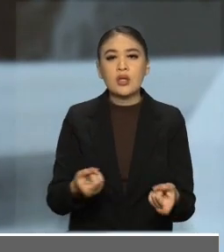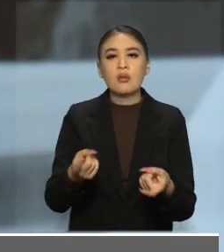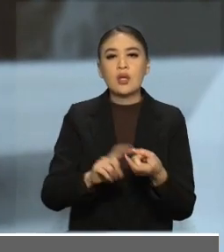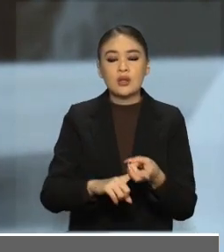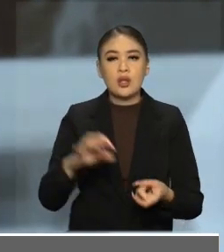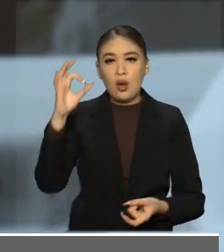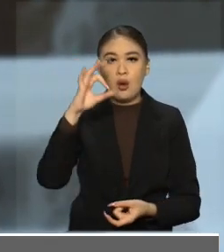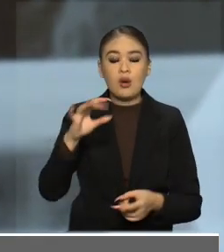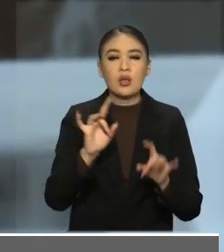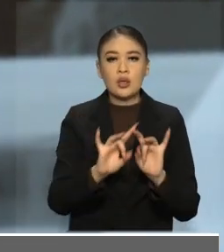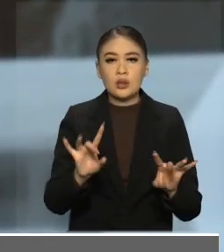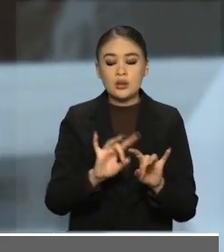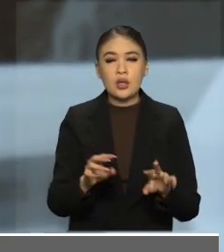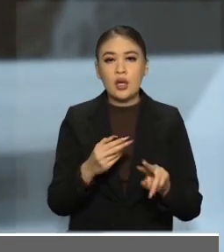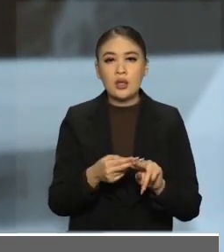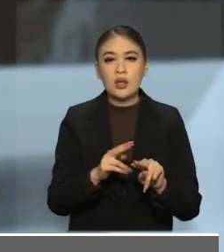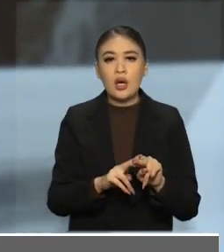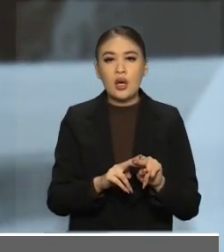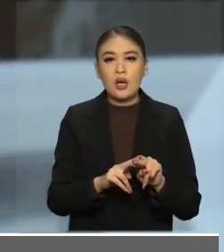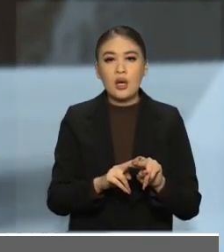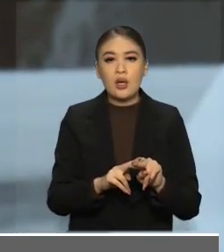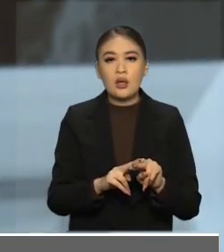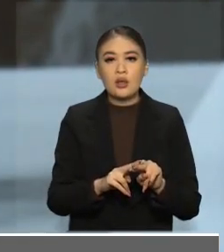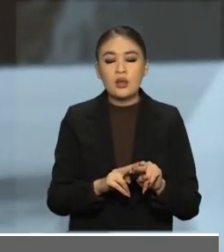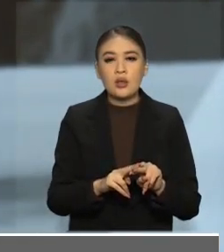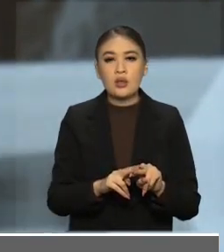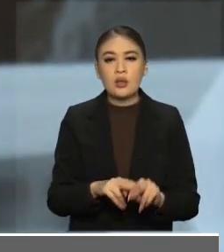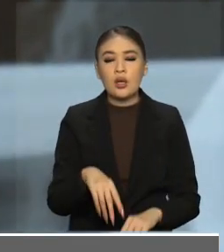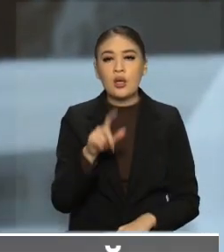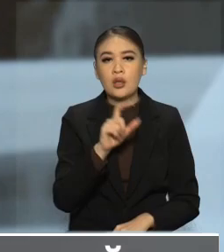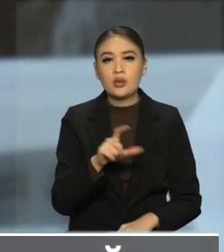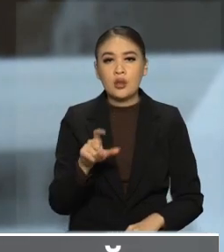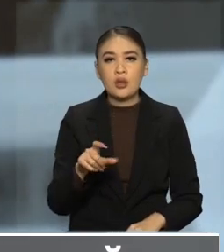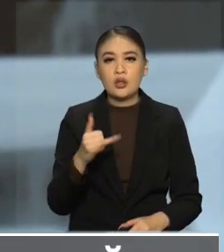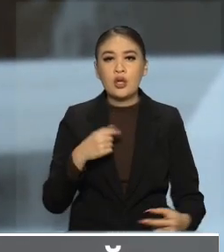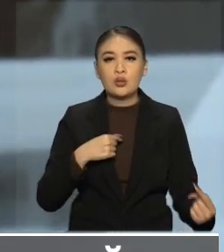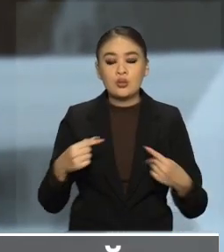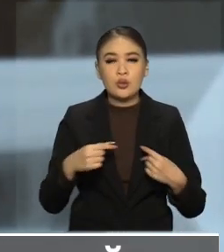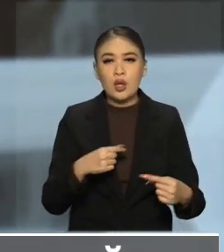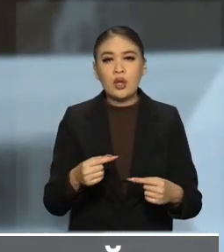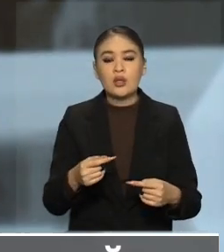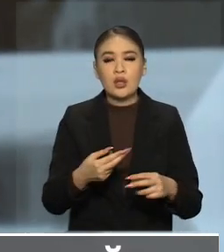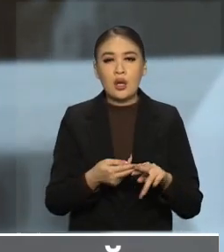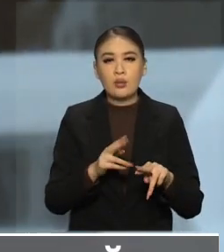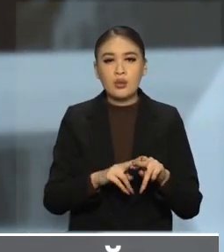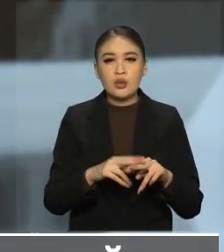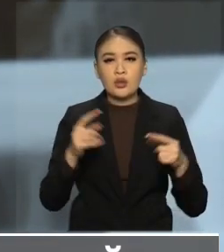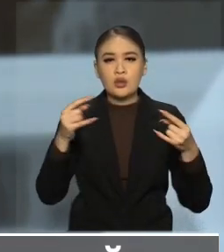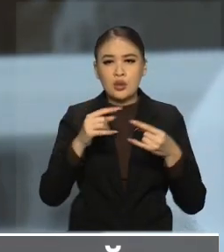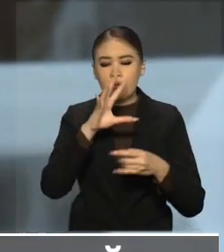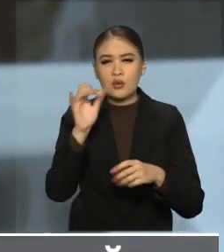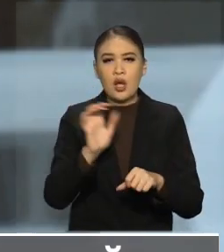атырмыз. Жәбірлеушілерді соларға көрсетіп, телевидениеден жаңағы түсіріп жіберіп